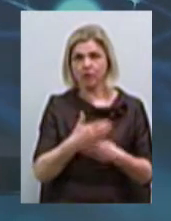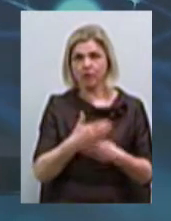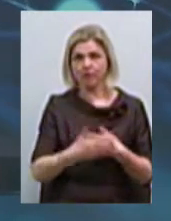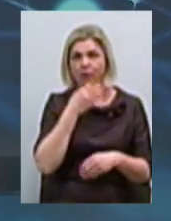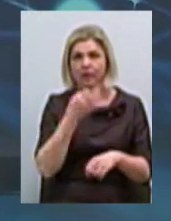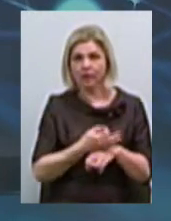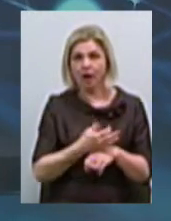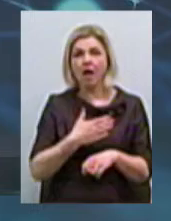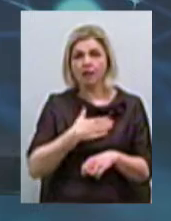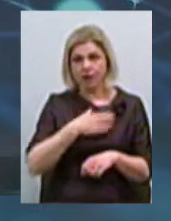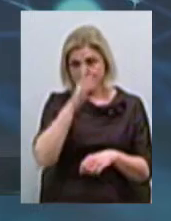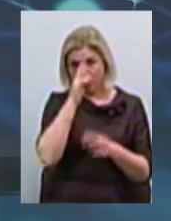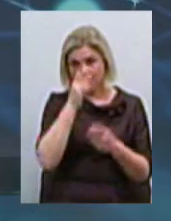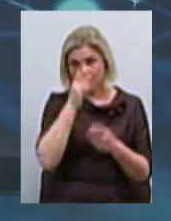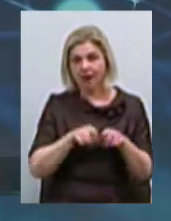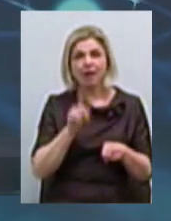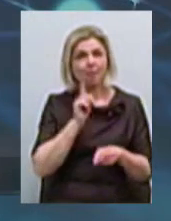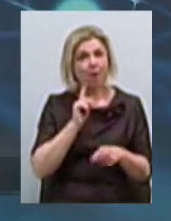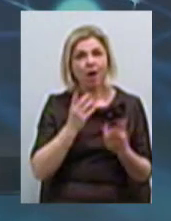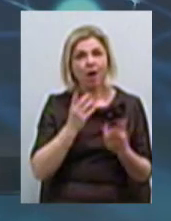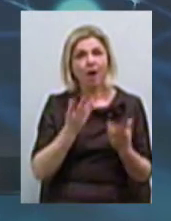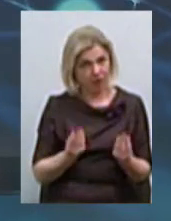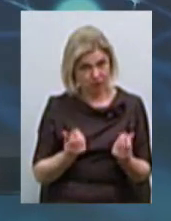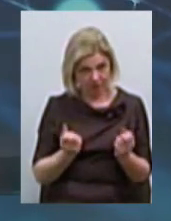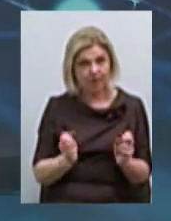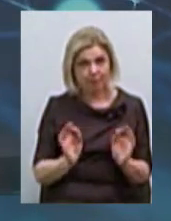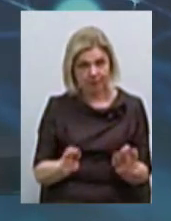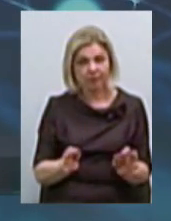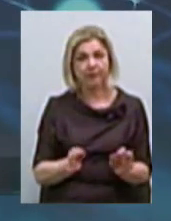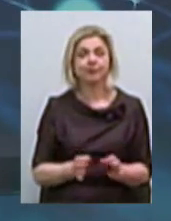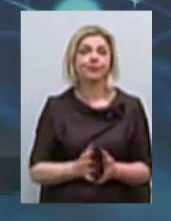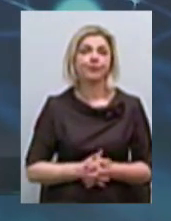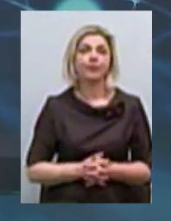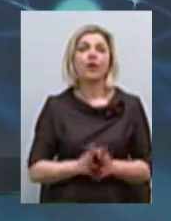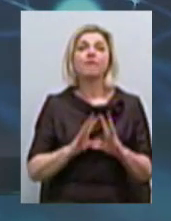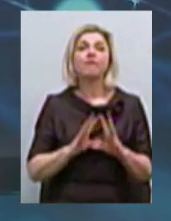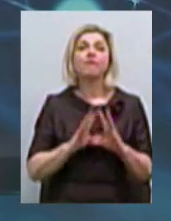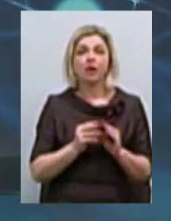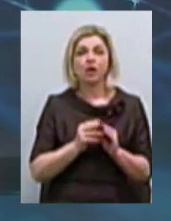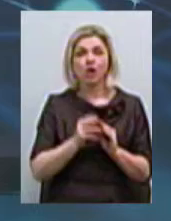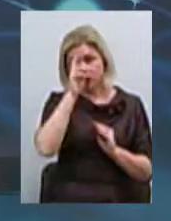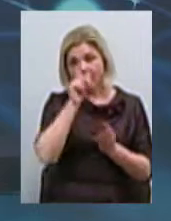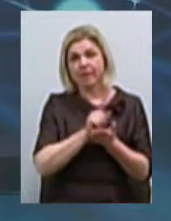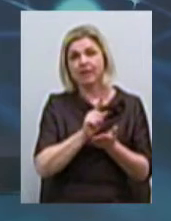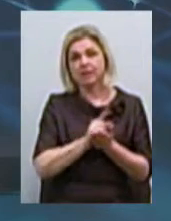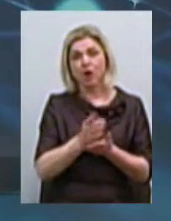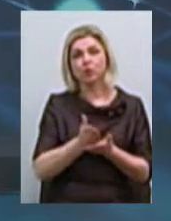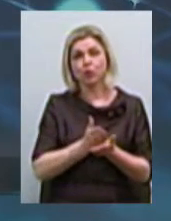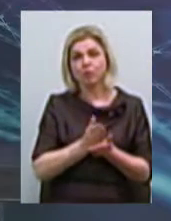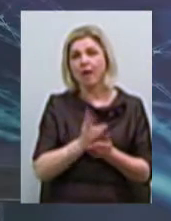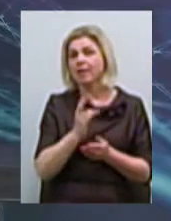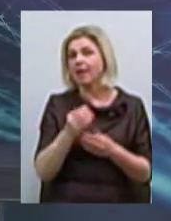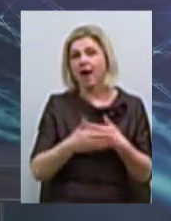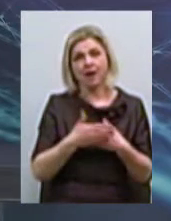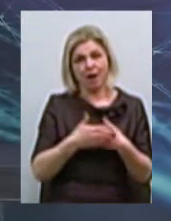В нашій країні все ж таки поки що пом'якше, так? Ми взагалі, Державна фіскальна служба – це не карательна служба.